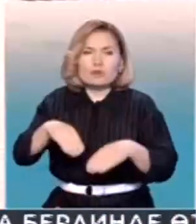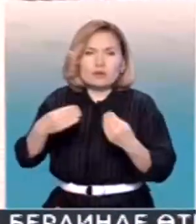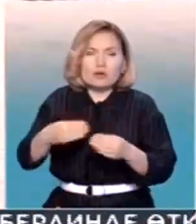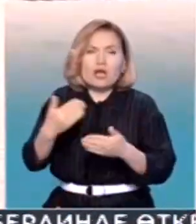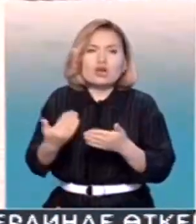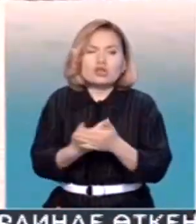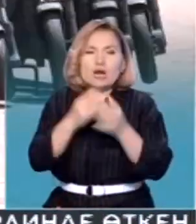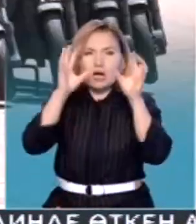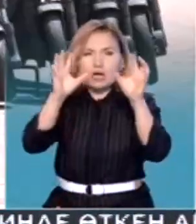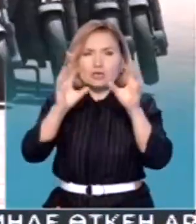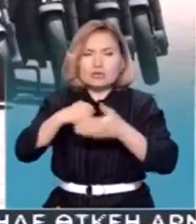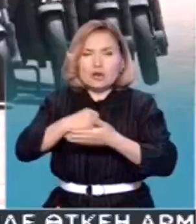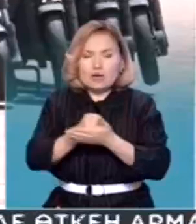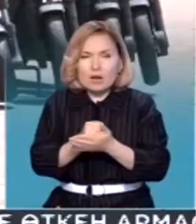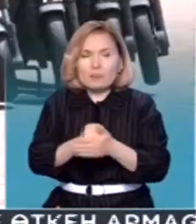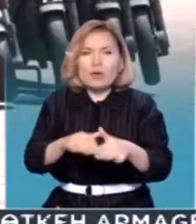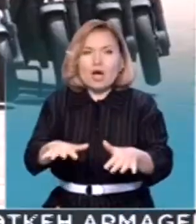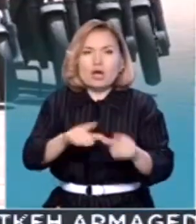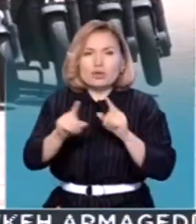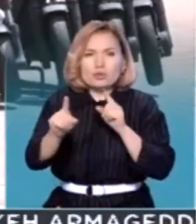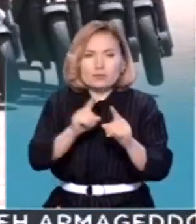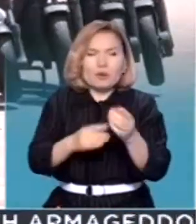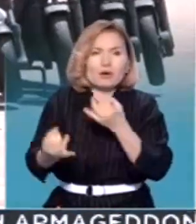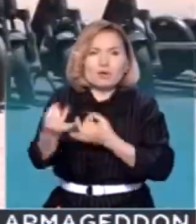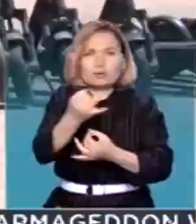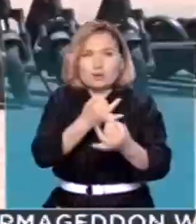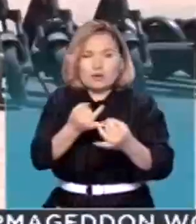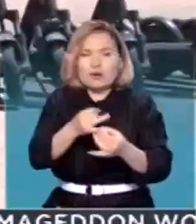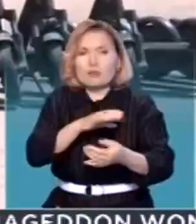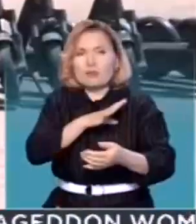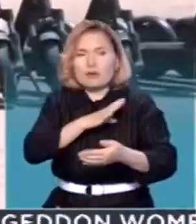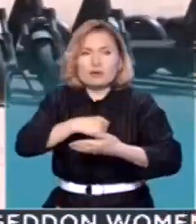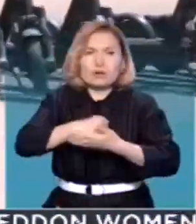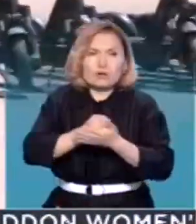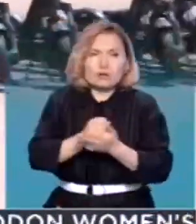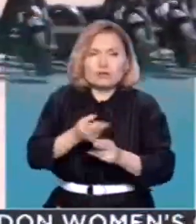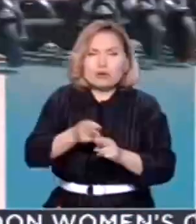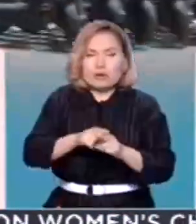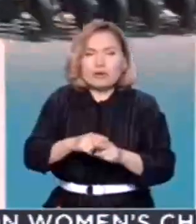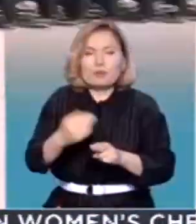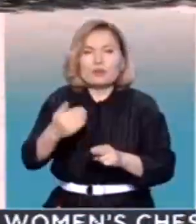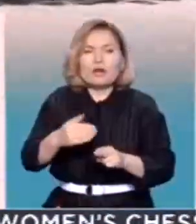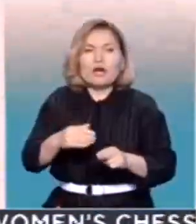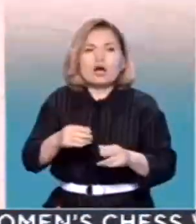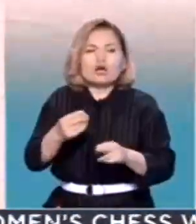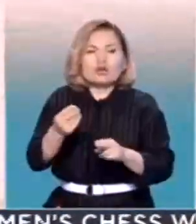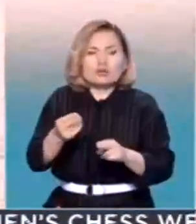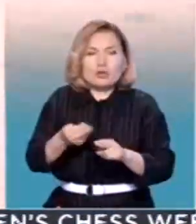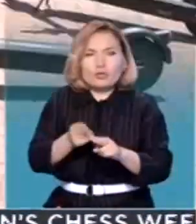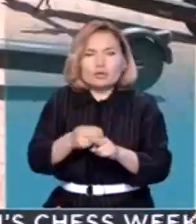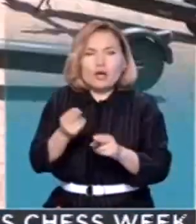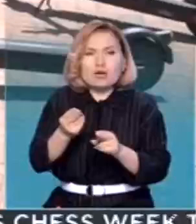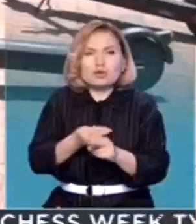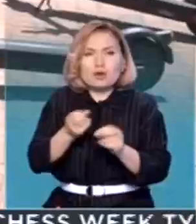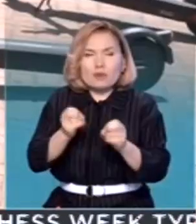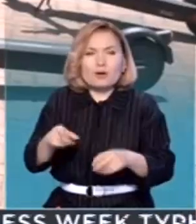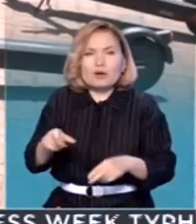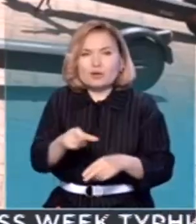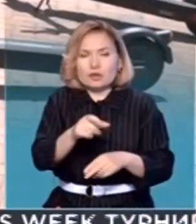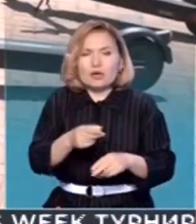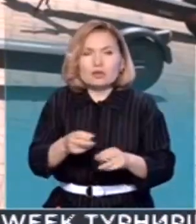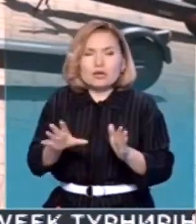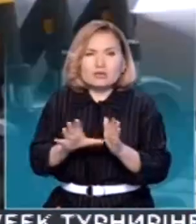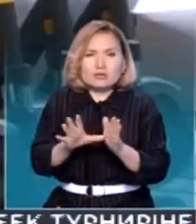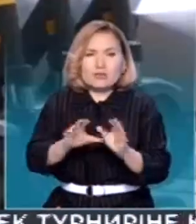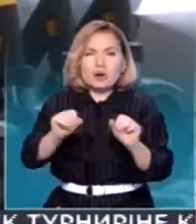жобасын өткен апта мәжіліс депутаттары мақұлдады. Жиынға қатысқан полиция департаменті өкілдерінің сөзінше, бұл жолдағы қауіпсіздік шараларын күшейту мақсатында жасалып